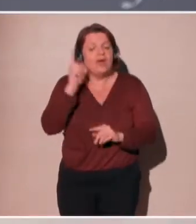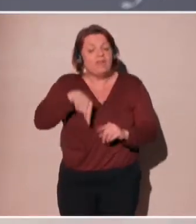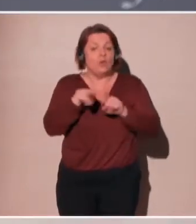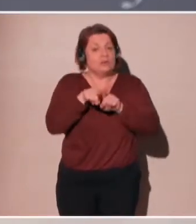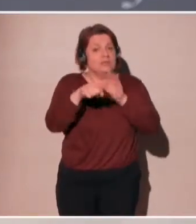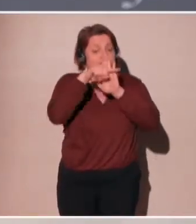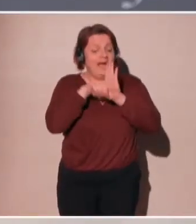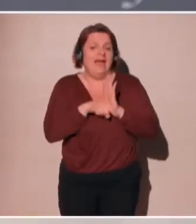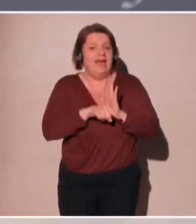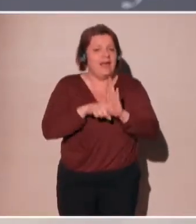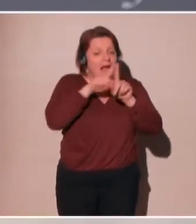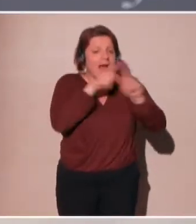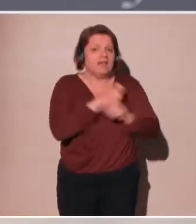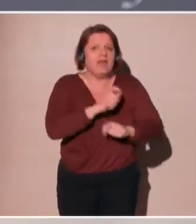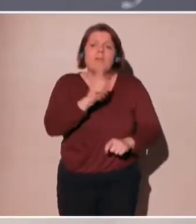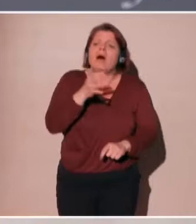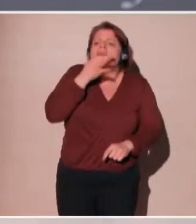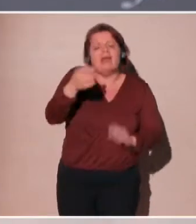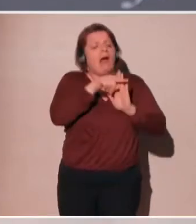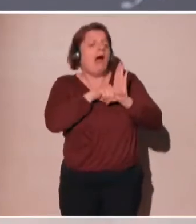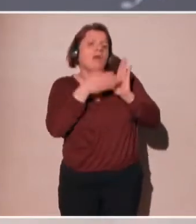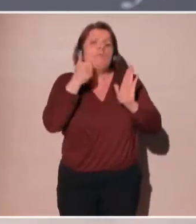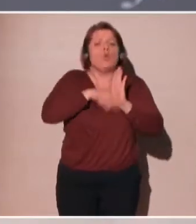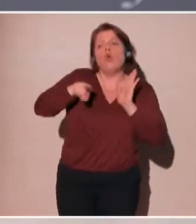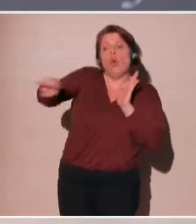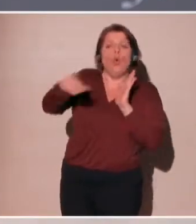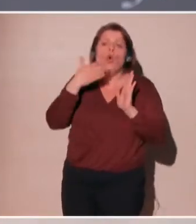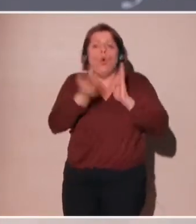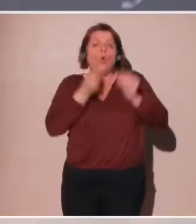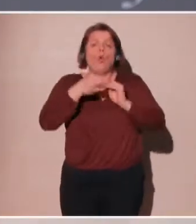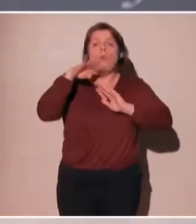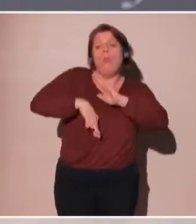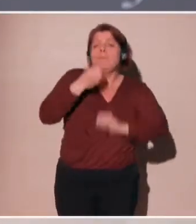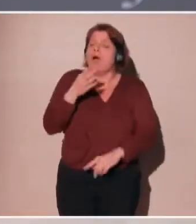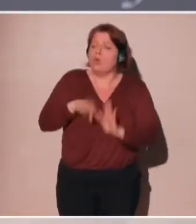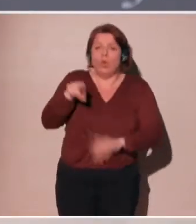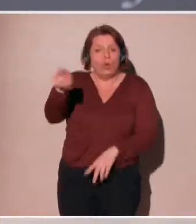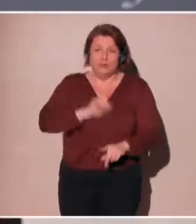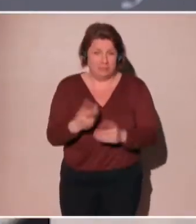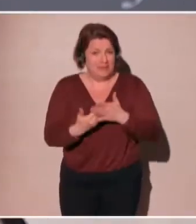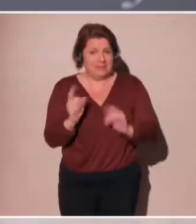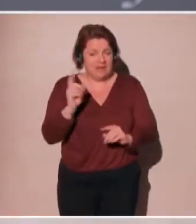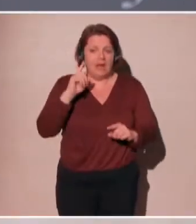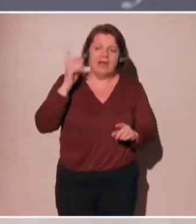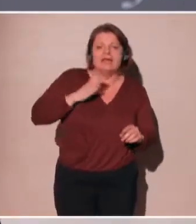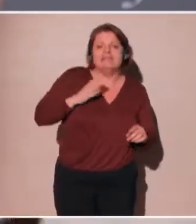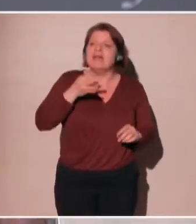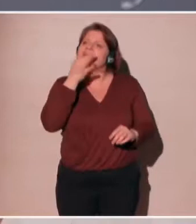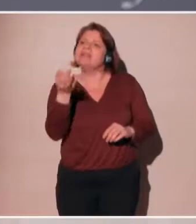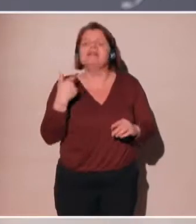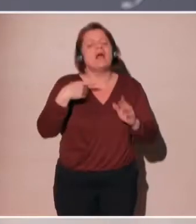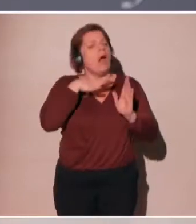de dire que nos règles sont mieux ou moins bien que celles des autres, mais je crois qu'on ne peut pas vivre dans un leurre qui consisterait à dire qu'il y a une espèce de règle